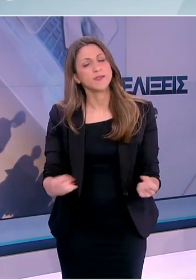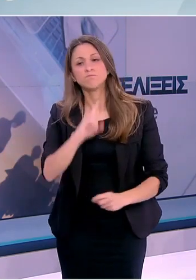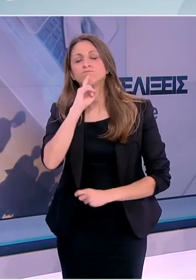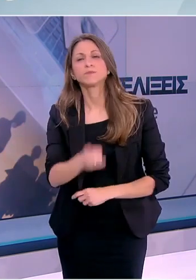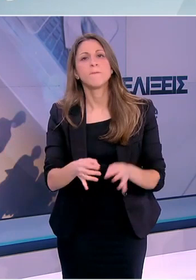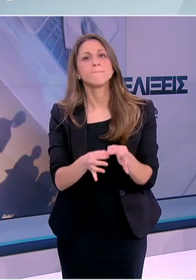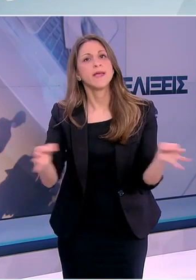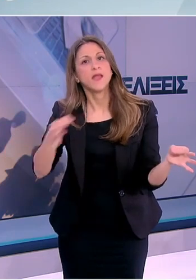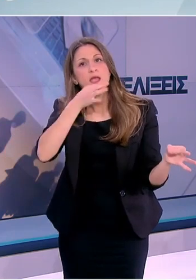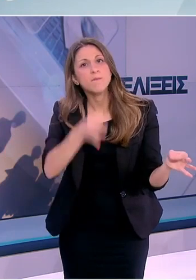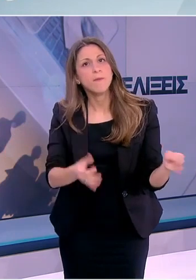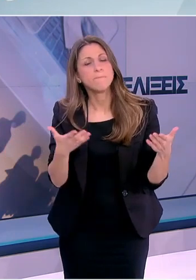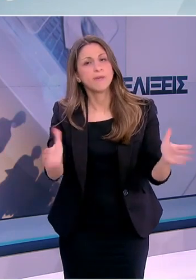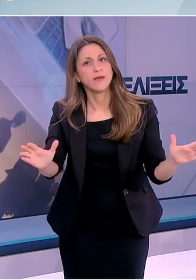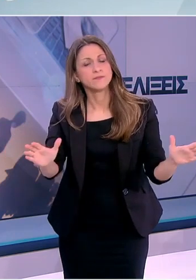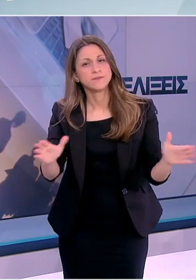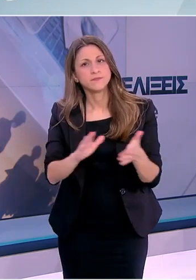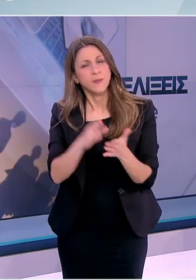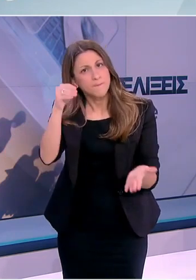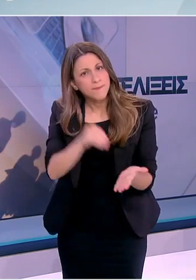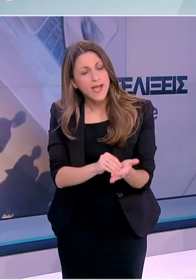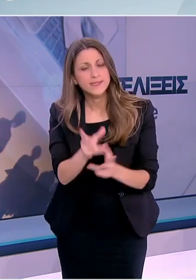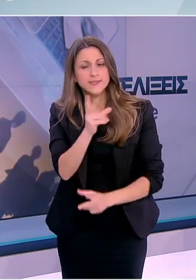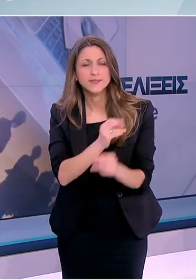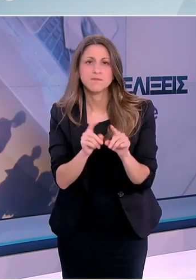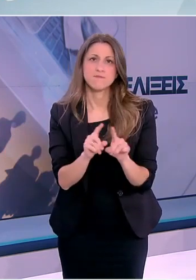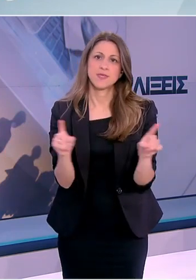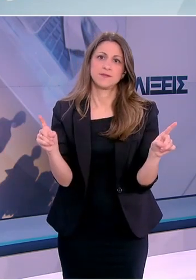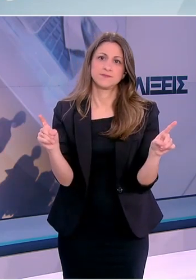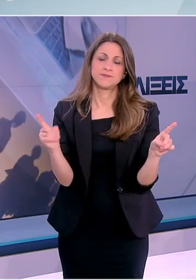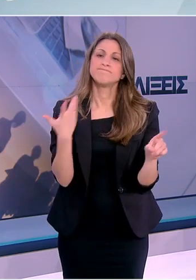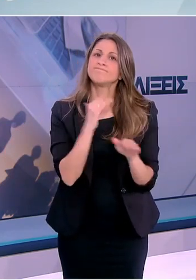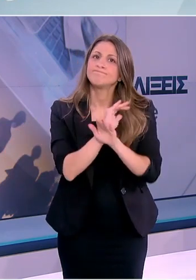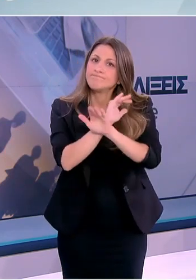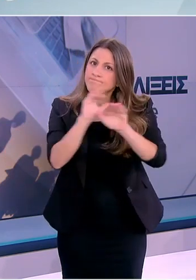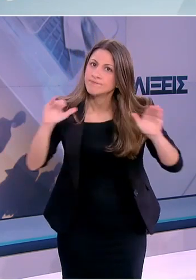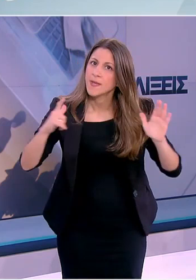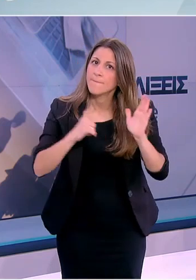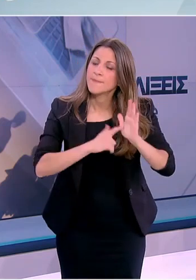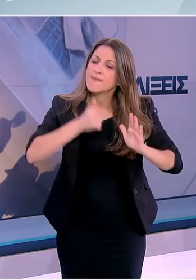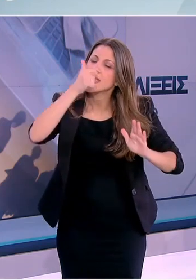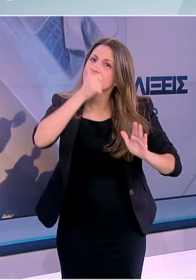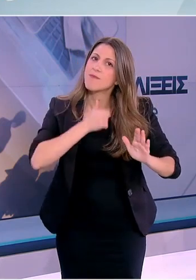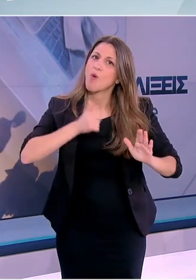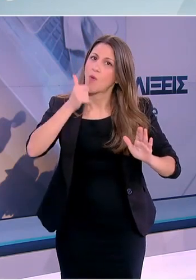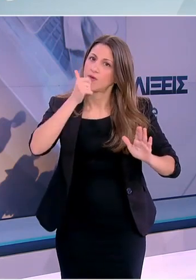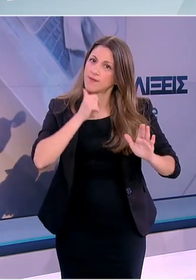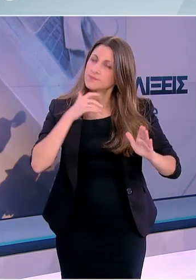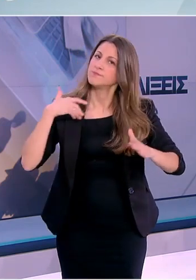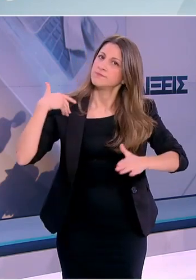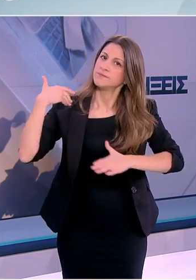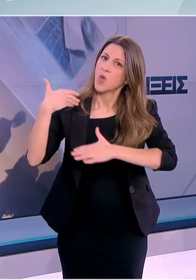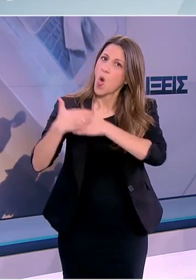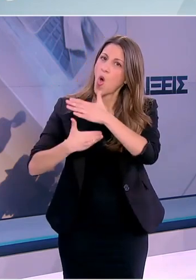που επικαλούμαστε, αυτό που ζητάμε, αυτό που κάνουμε έκκληση, είναι με περισσή καρτερικότητα για ό,τι